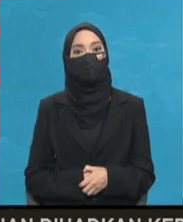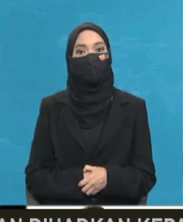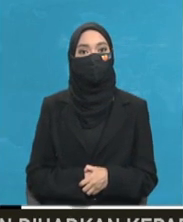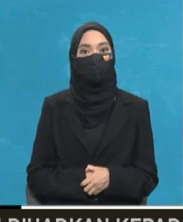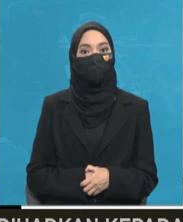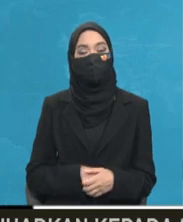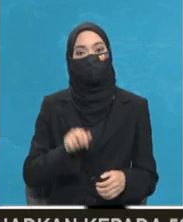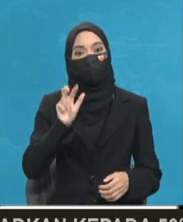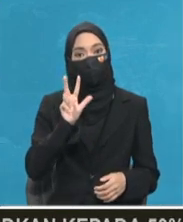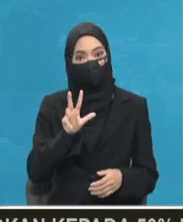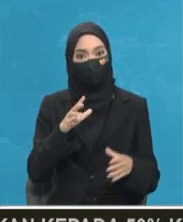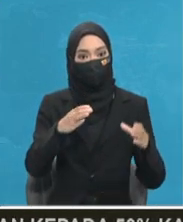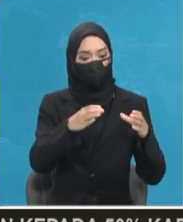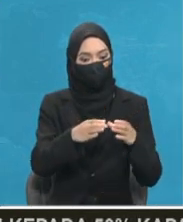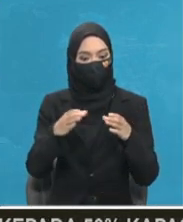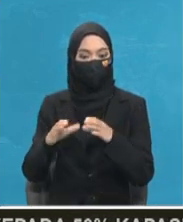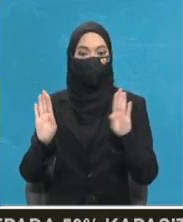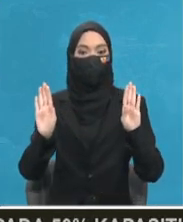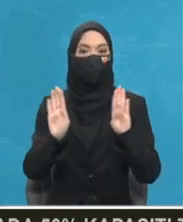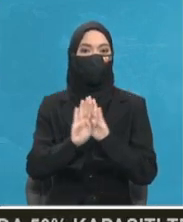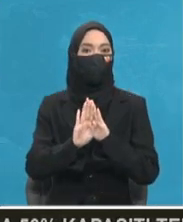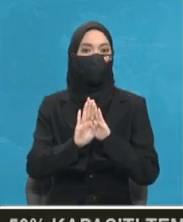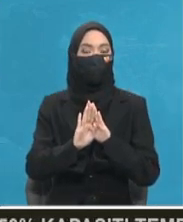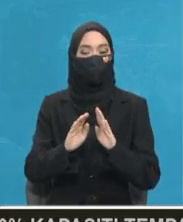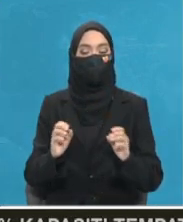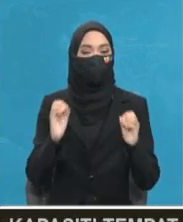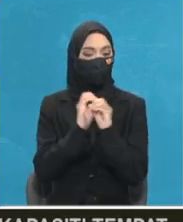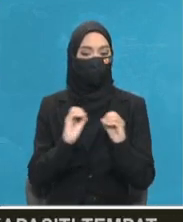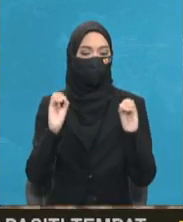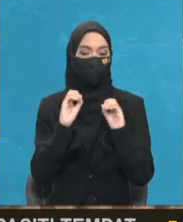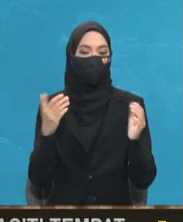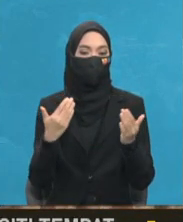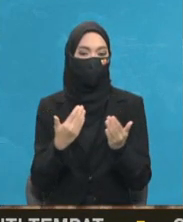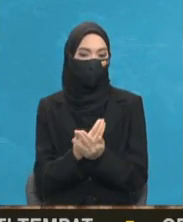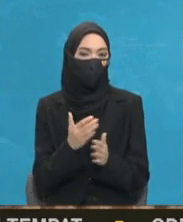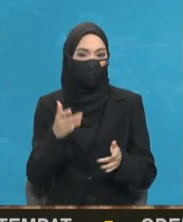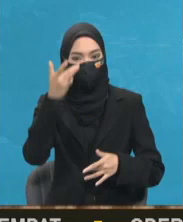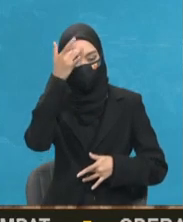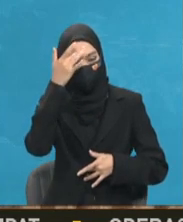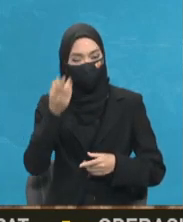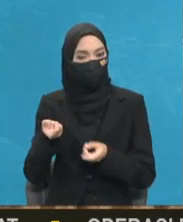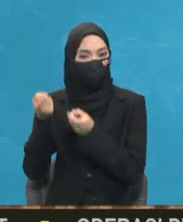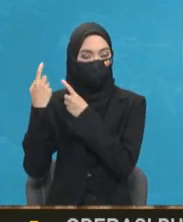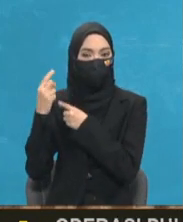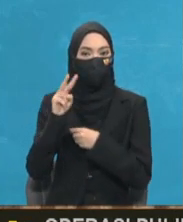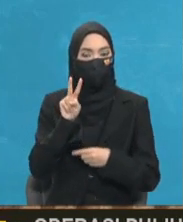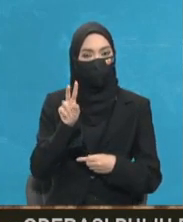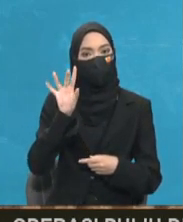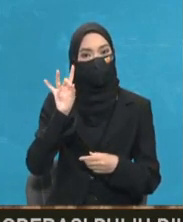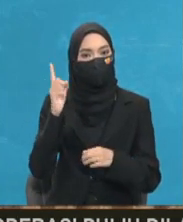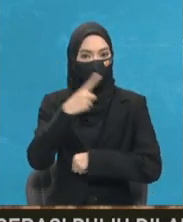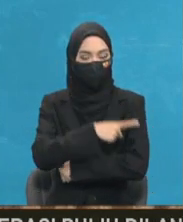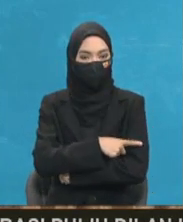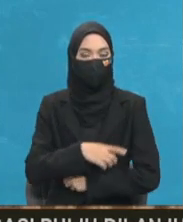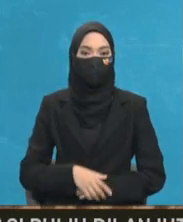3 kelas telah ditutup setelah tidak ada kesan di dalam kelas berkenan selama 28 hari kristal yang ditutupi